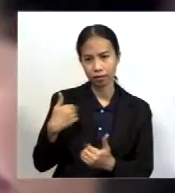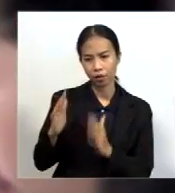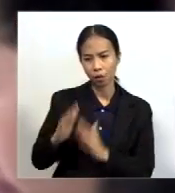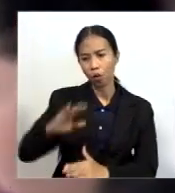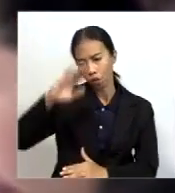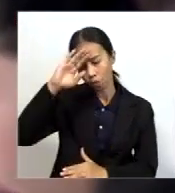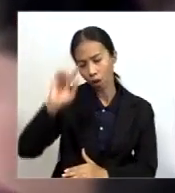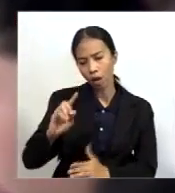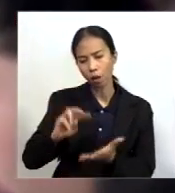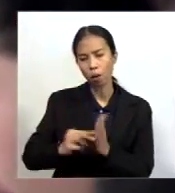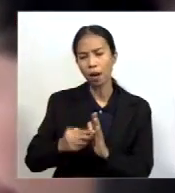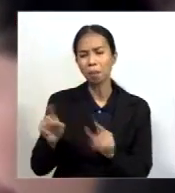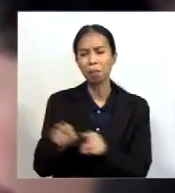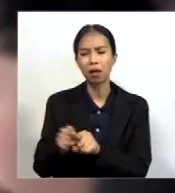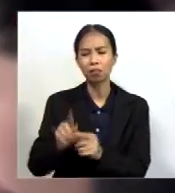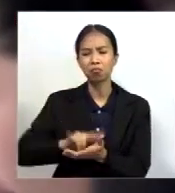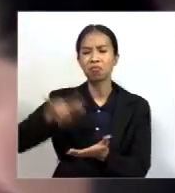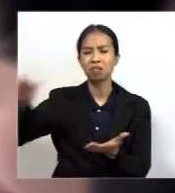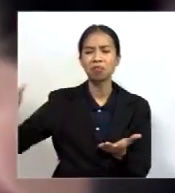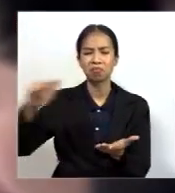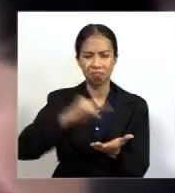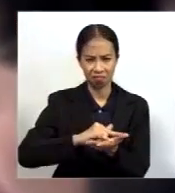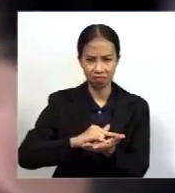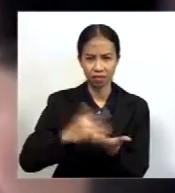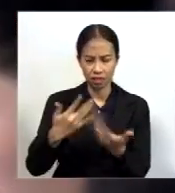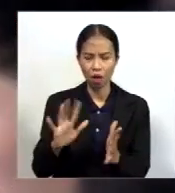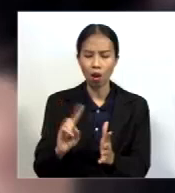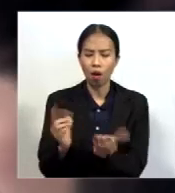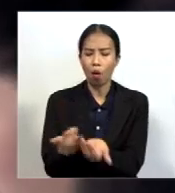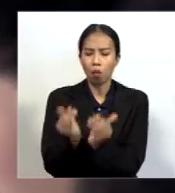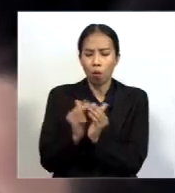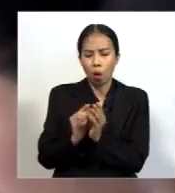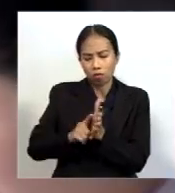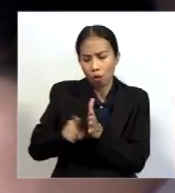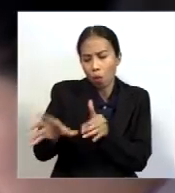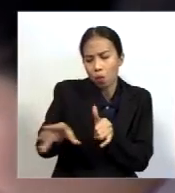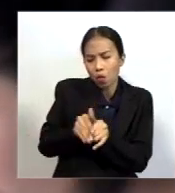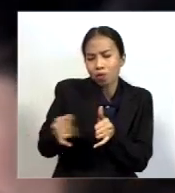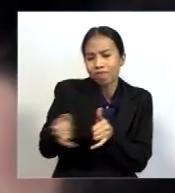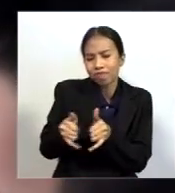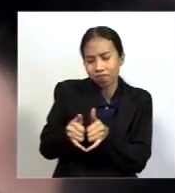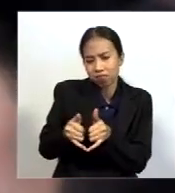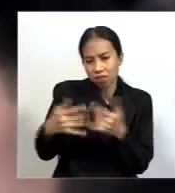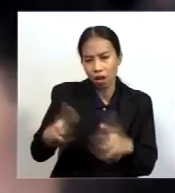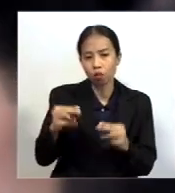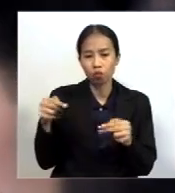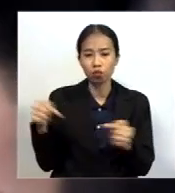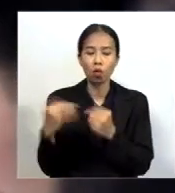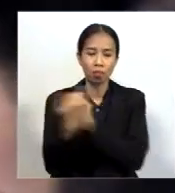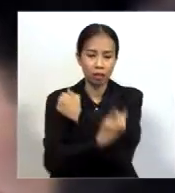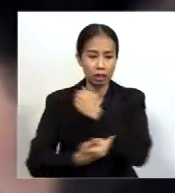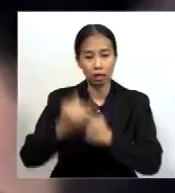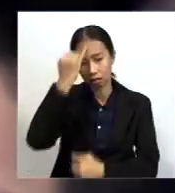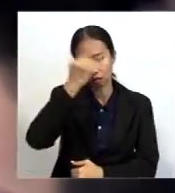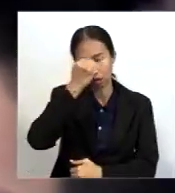ข้านะฮะบวกกับติดเชื้อในผู้สัมผัสในครัวเรือนนะฮะแล้วก็เป็นประเทศอิตาลีซึ่งก่อนหน้านั้นรายงานไป3นะมันต